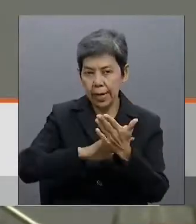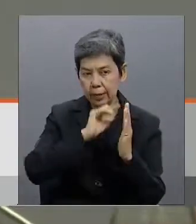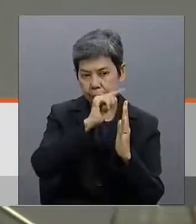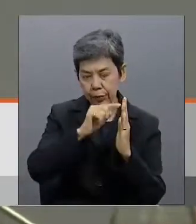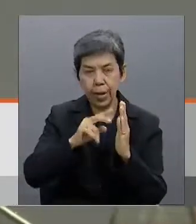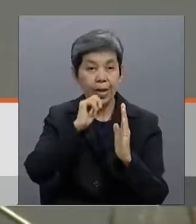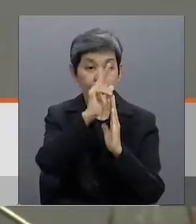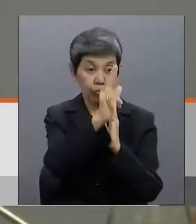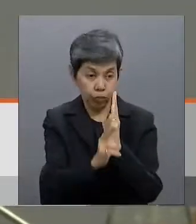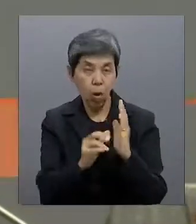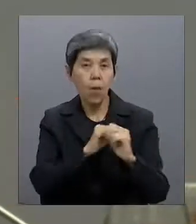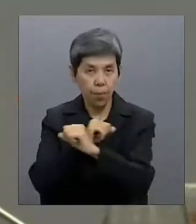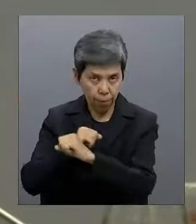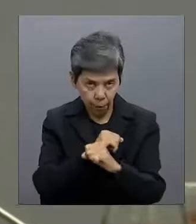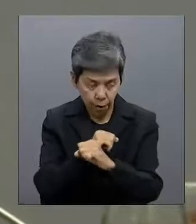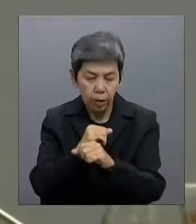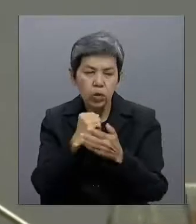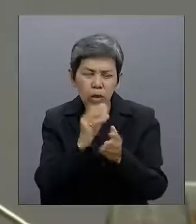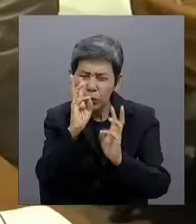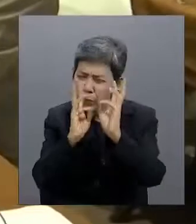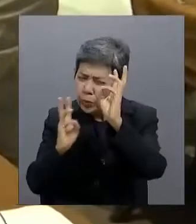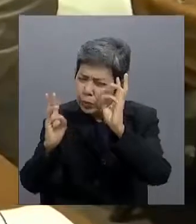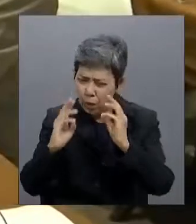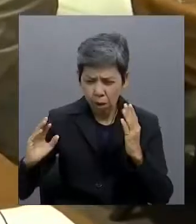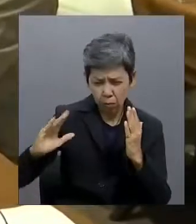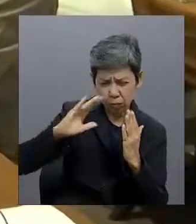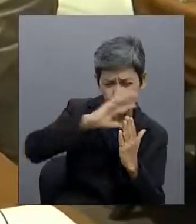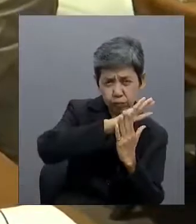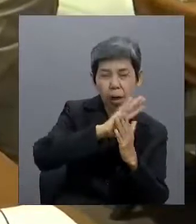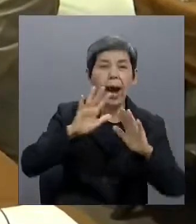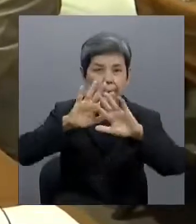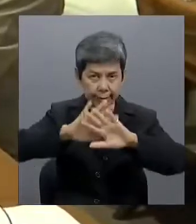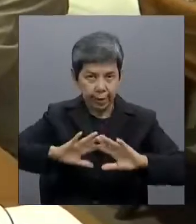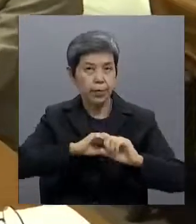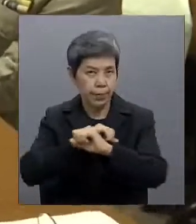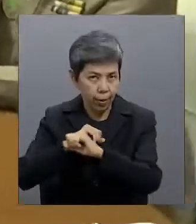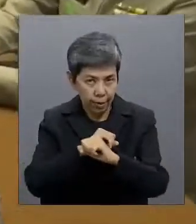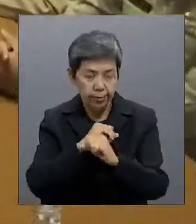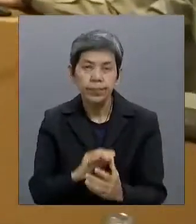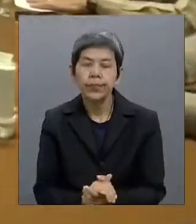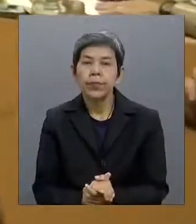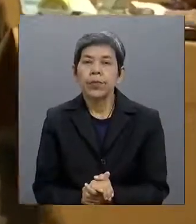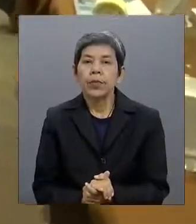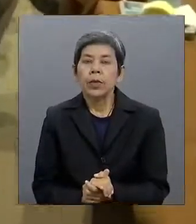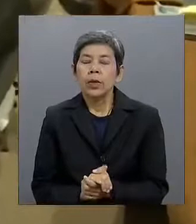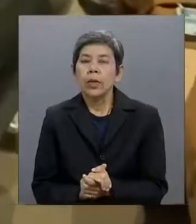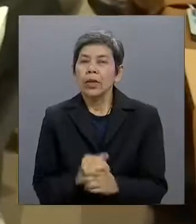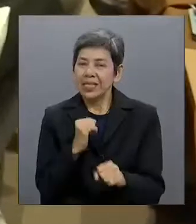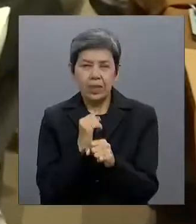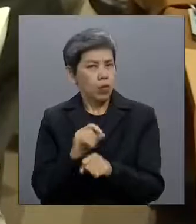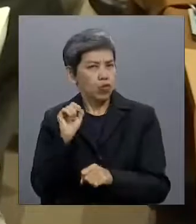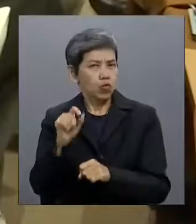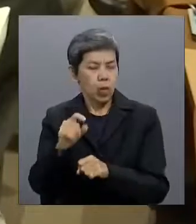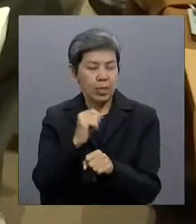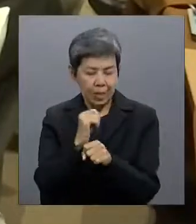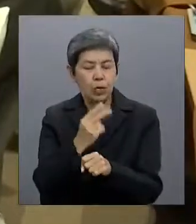ลุ่มน้ำโขงในการป้องกันแล้วก็แก้ปัญหาฝุ่นควันข้ามแดนตามกลไกอาเซียนอย่างจริงจังด้วยนะครับขณะที่มาตรการเชิงรุกอีกส่วน